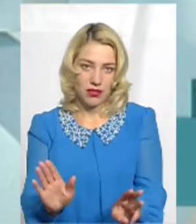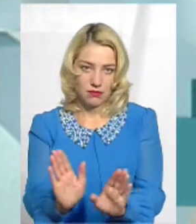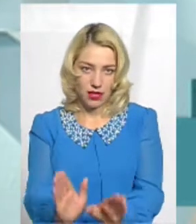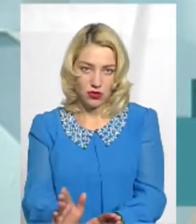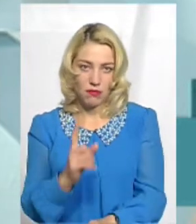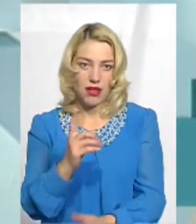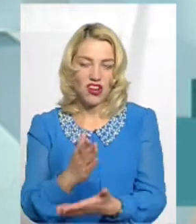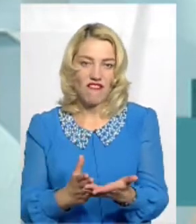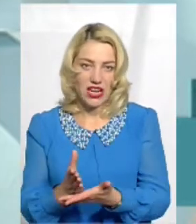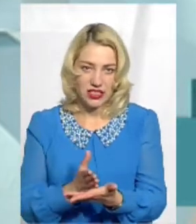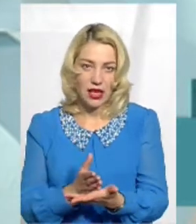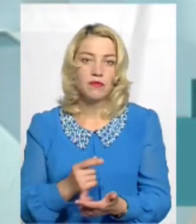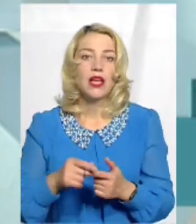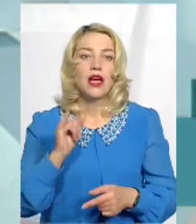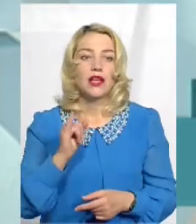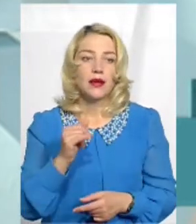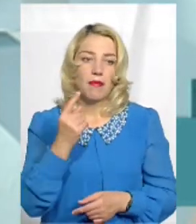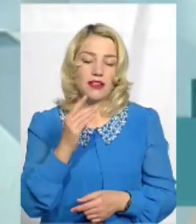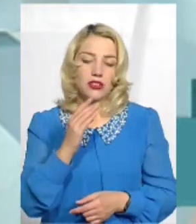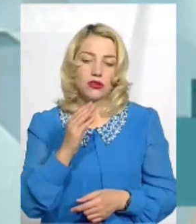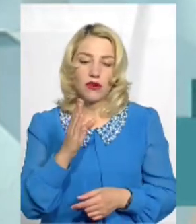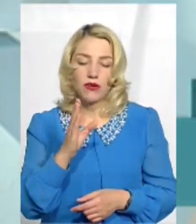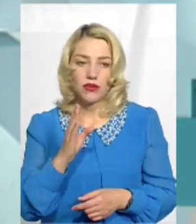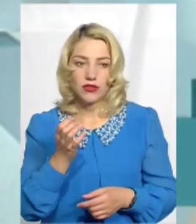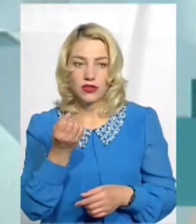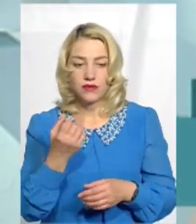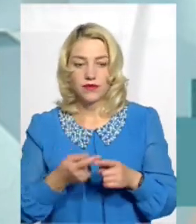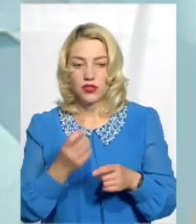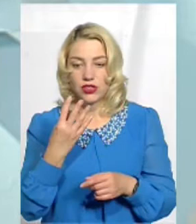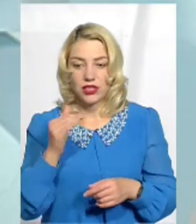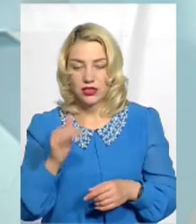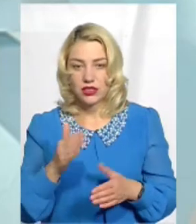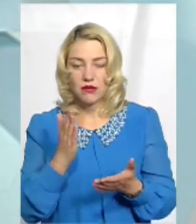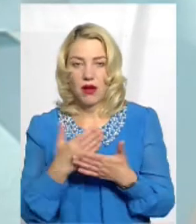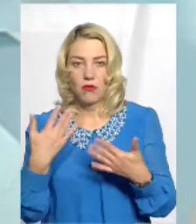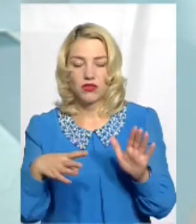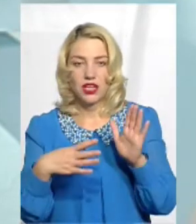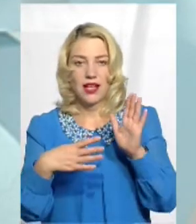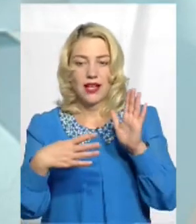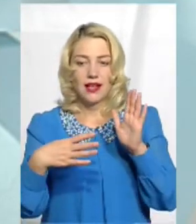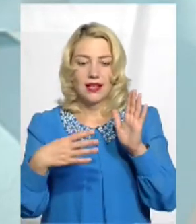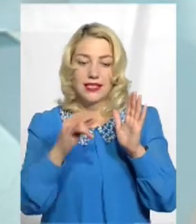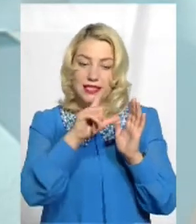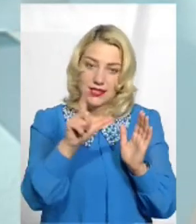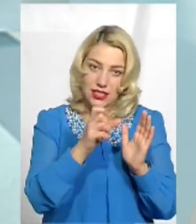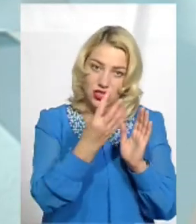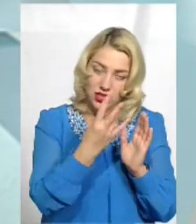вересня. Сьогодні з цих 14 тисяч ми в школах маємо вже 9,5 тисяч.